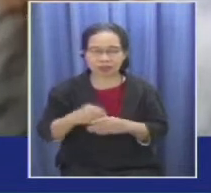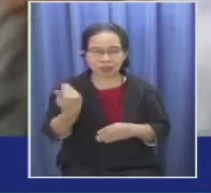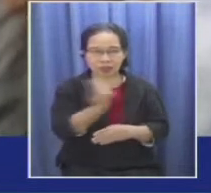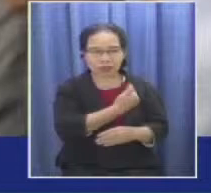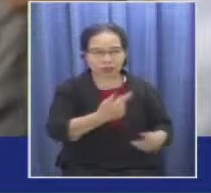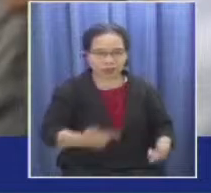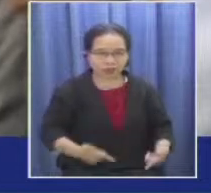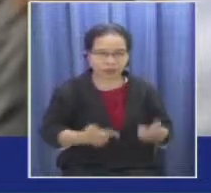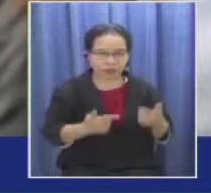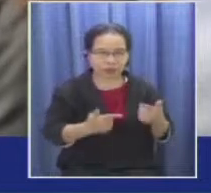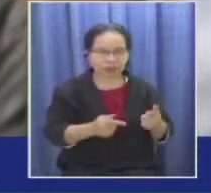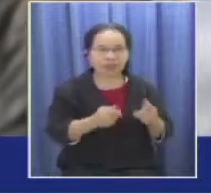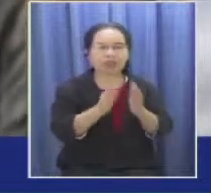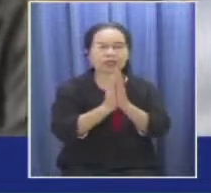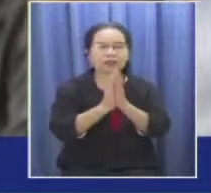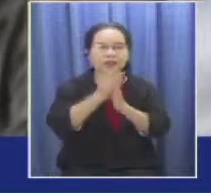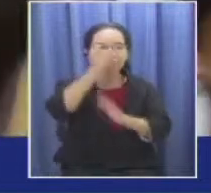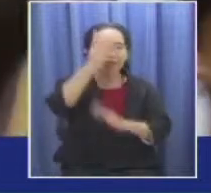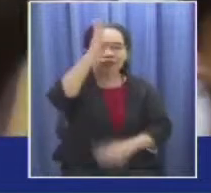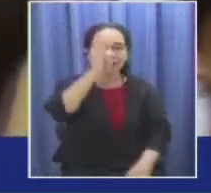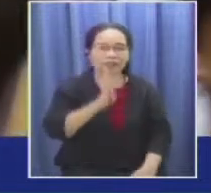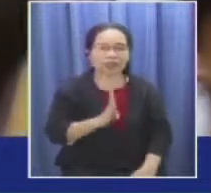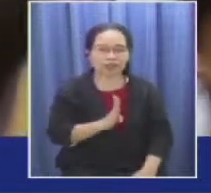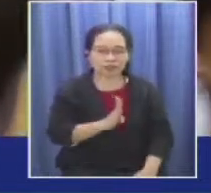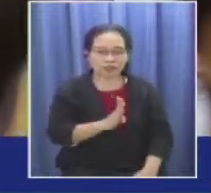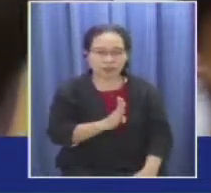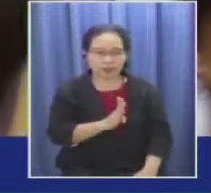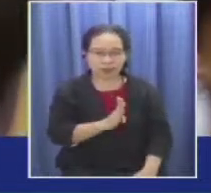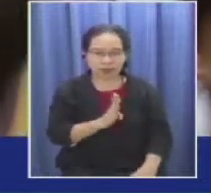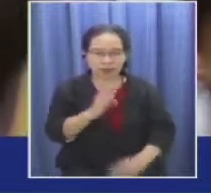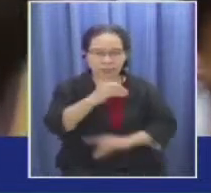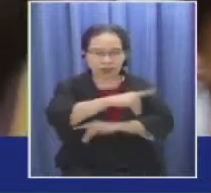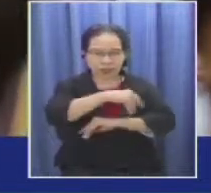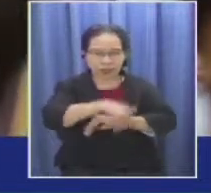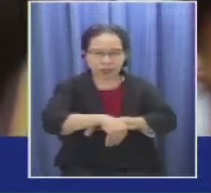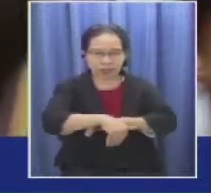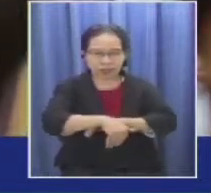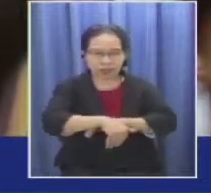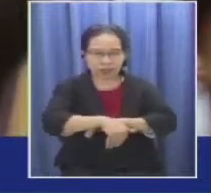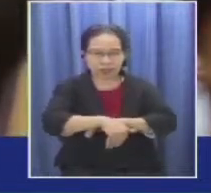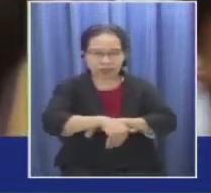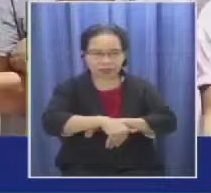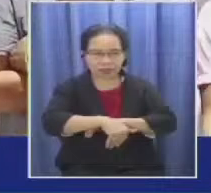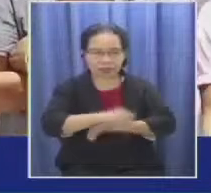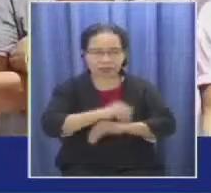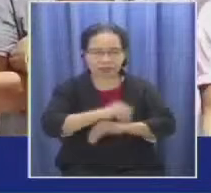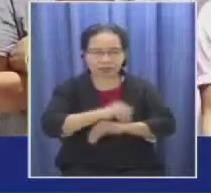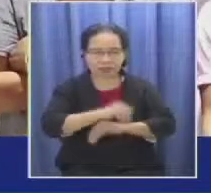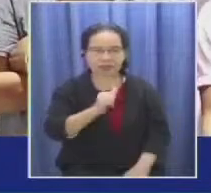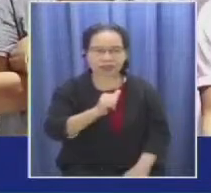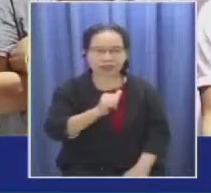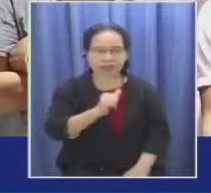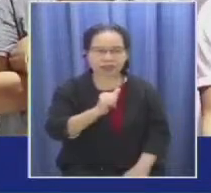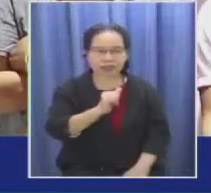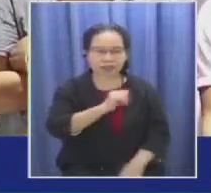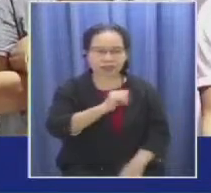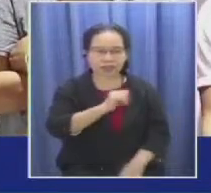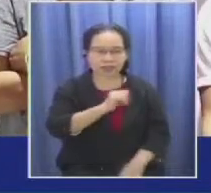yɛ mpa yɛtietie wo de ho hyɛ Nyankopɔn nsa ɛna wo de wo re nyina hyɛ Nyankopɔn mu